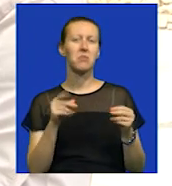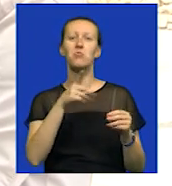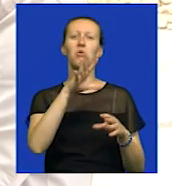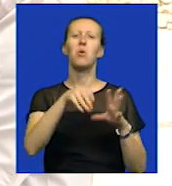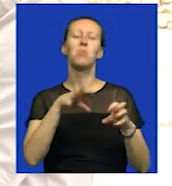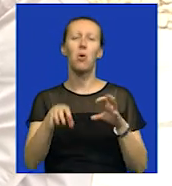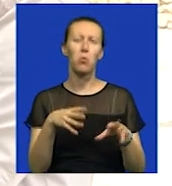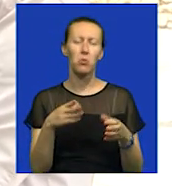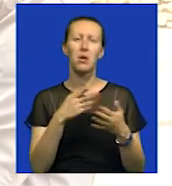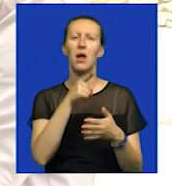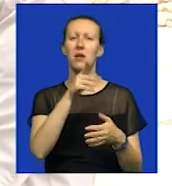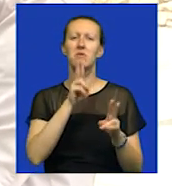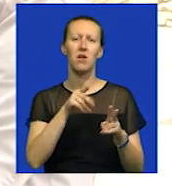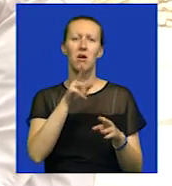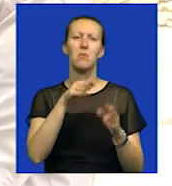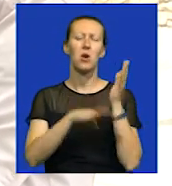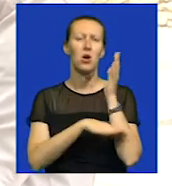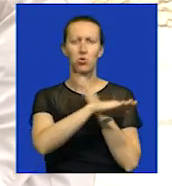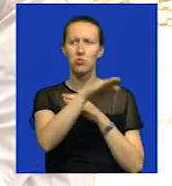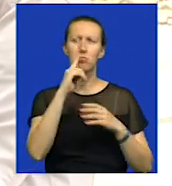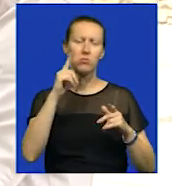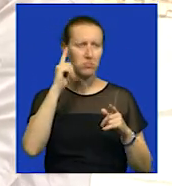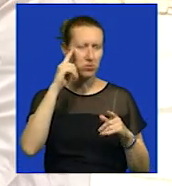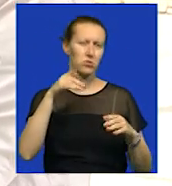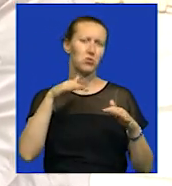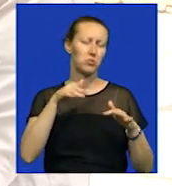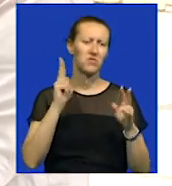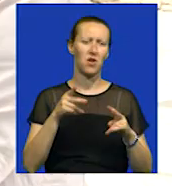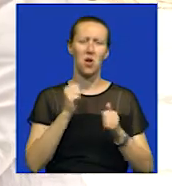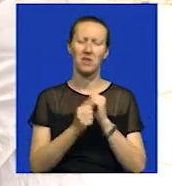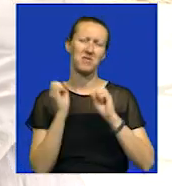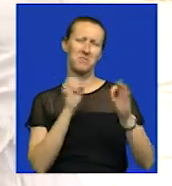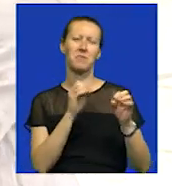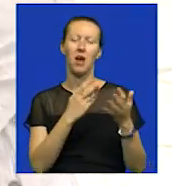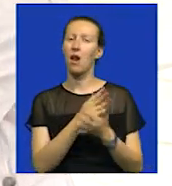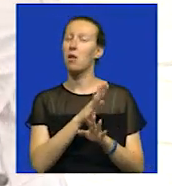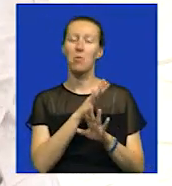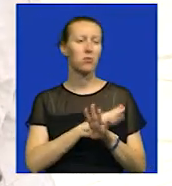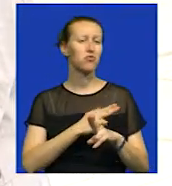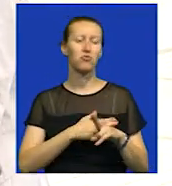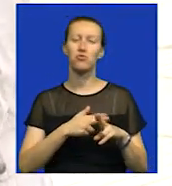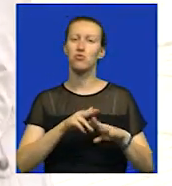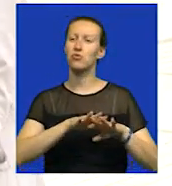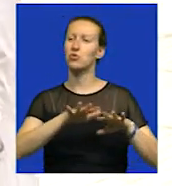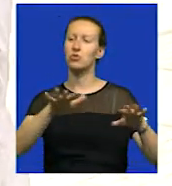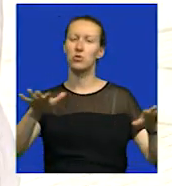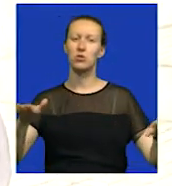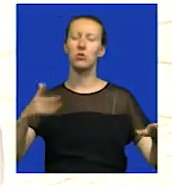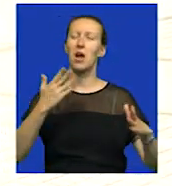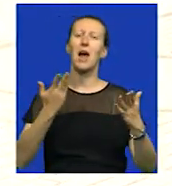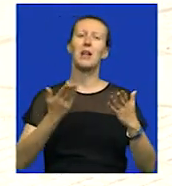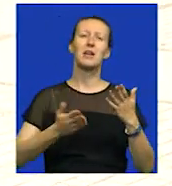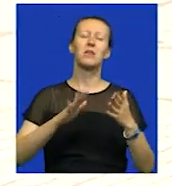pokupe. Jer mi imamo stvarno tamo šumu i očekivao bi čovjek da je svašta, ali nije. Nije. Ali dobro, kad